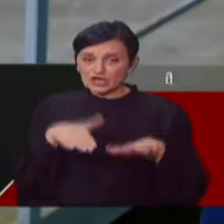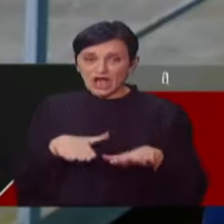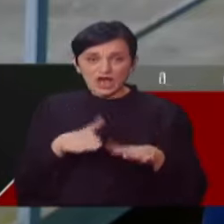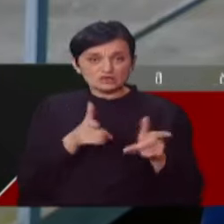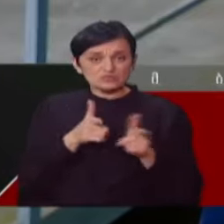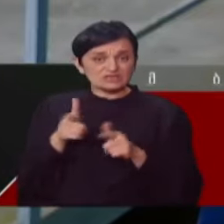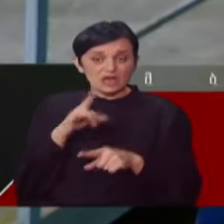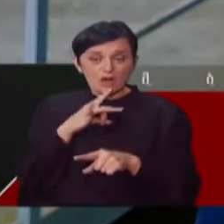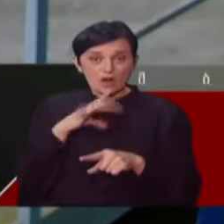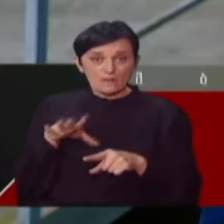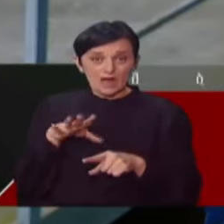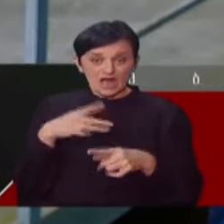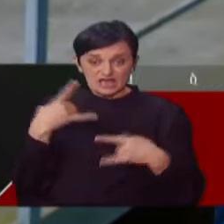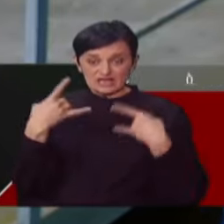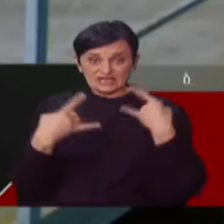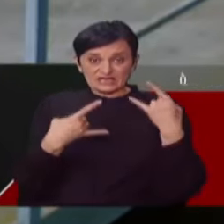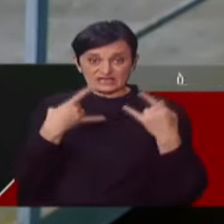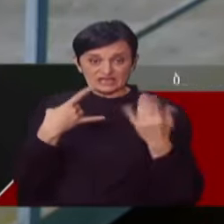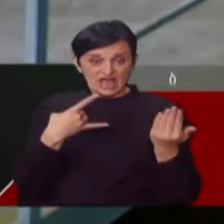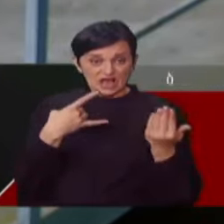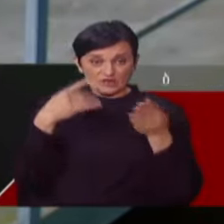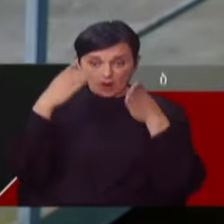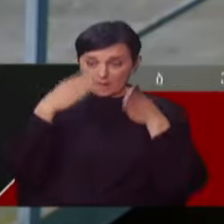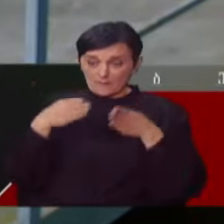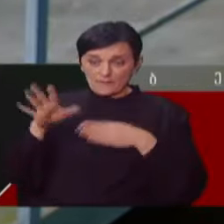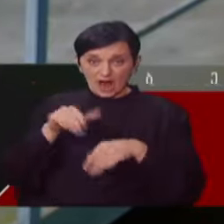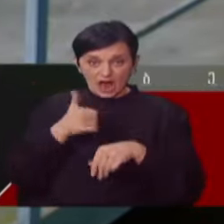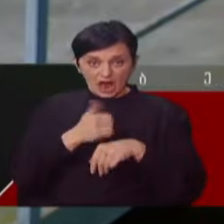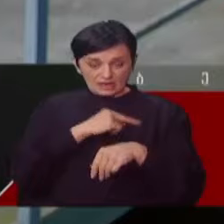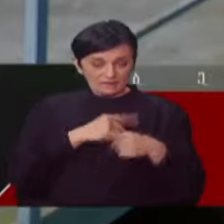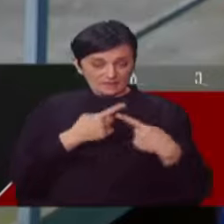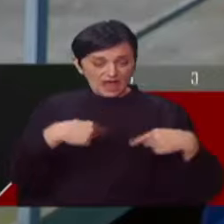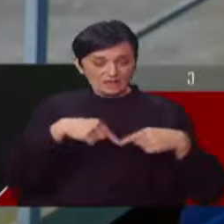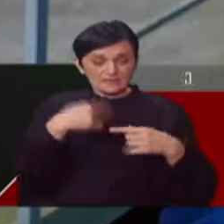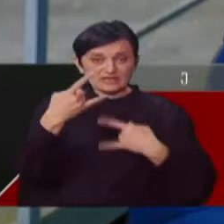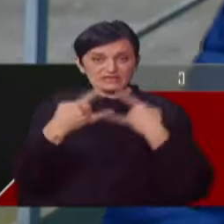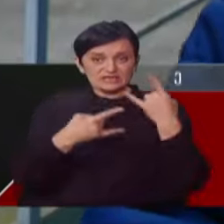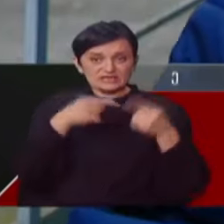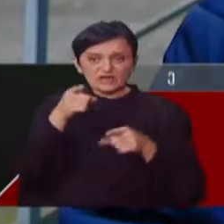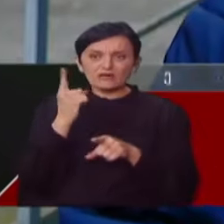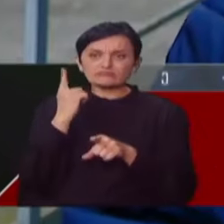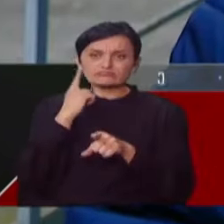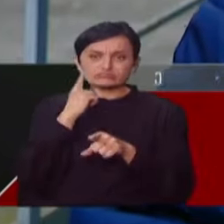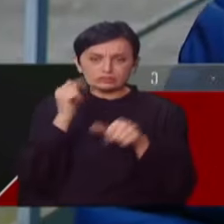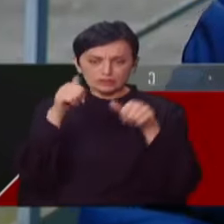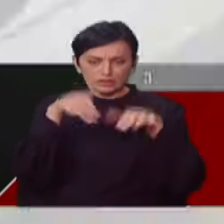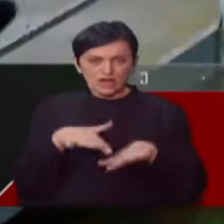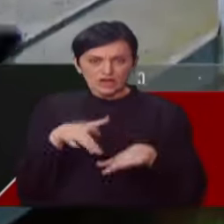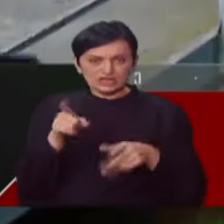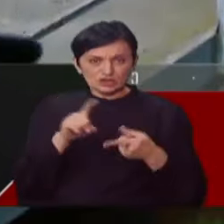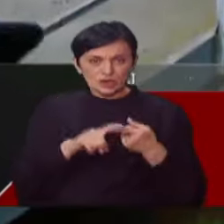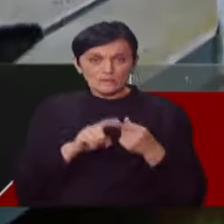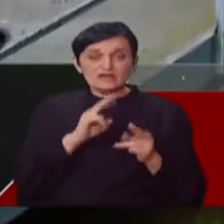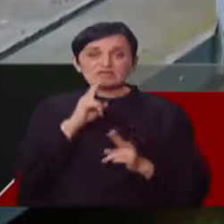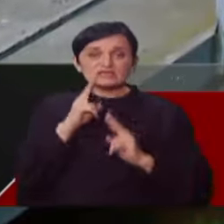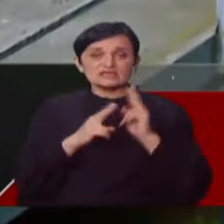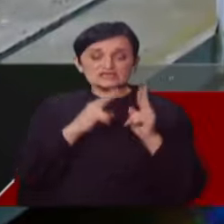არ იქნებოდა და ტელევიზიიდან არა მარტო პერსონალმა, ადმინისტრაციამაც ტელევიზიიდან გაიგო ამ გადაწყვეტილების შესახებ.